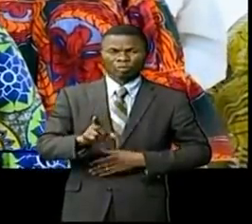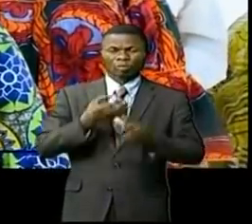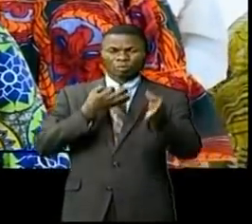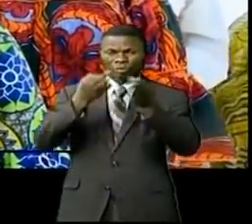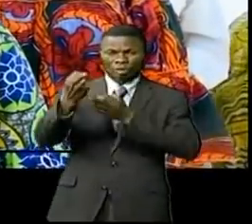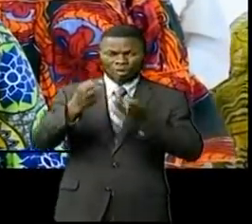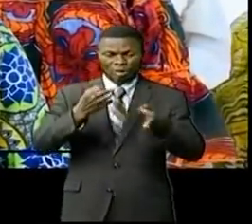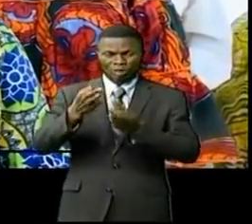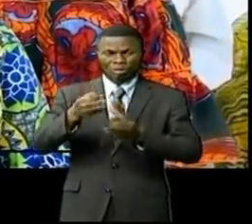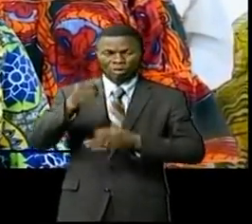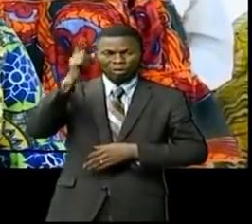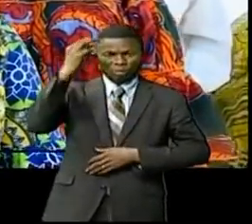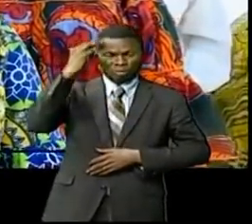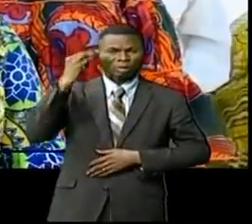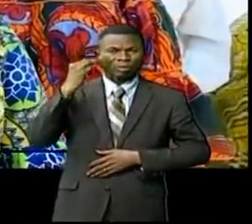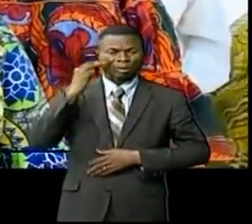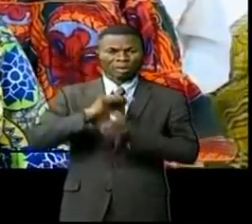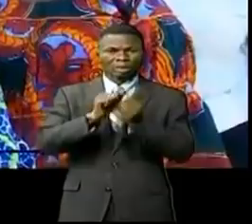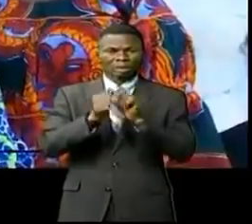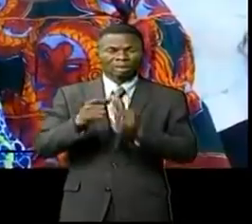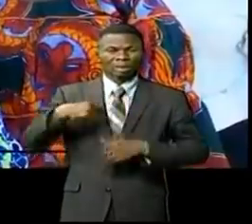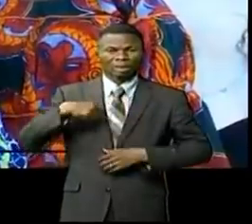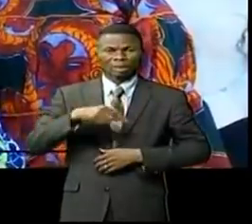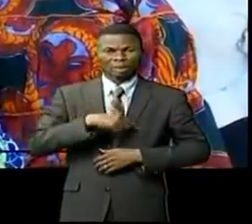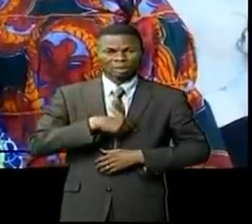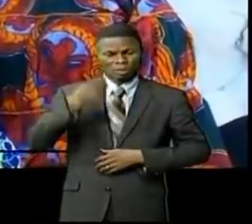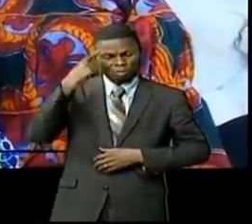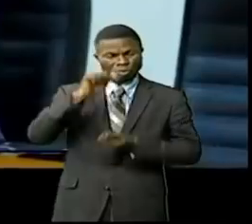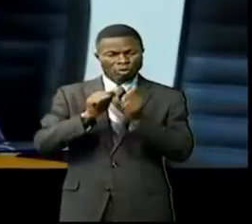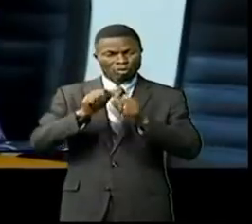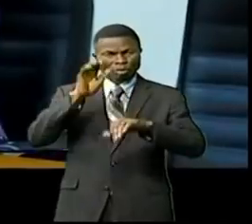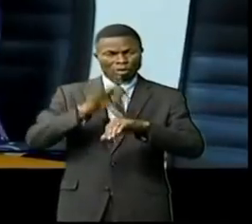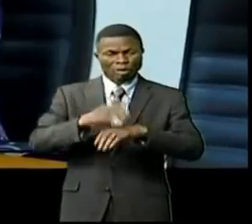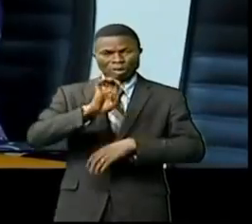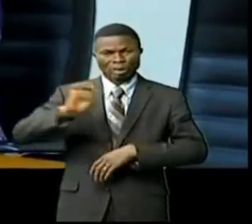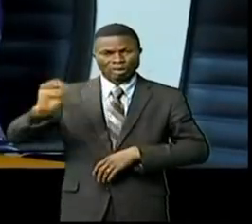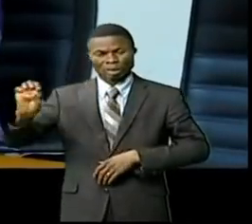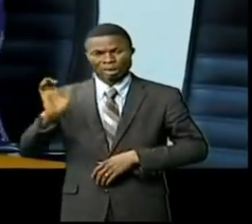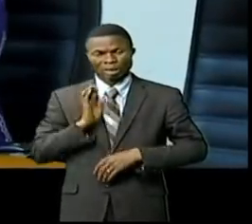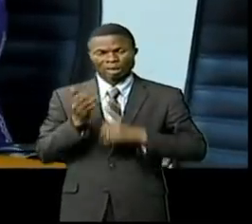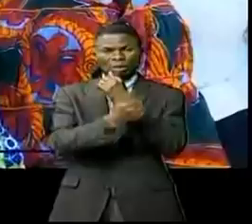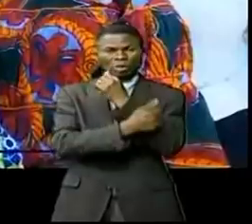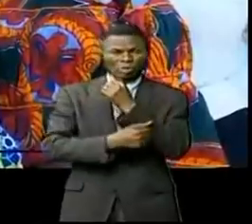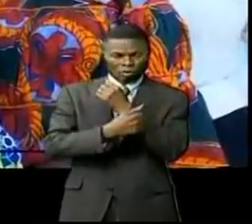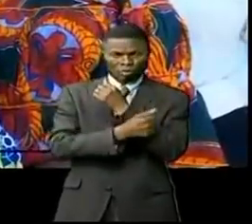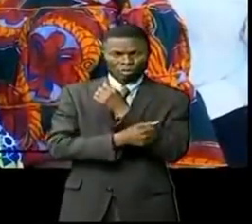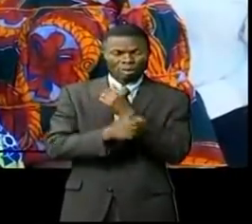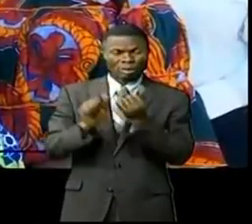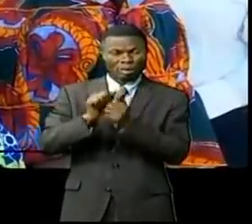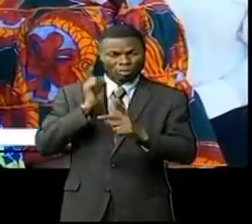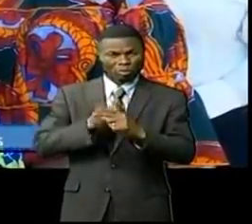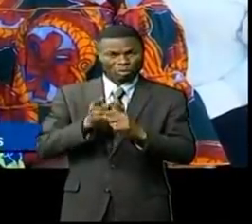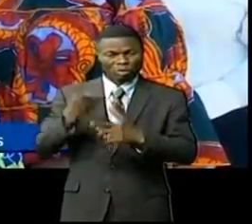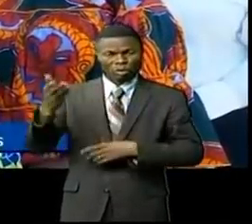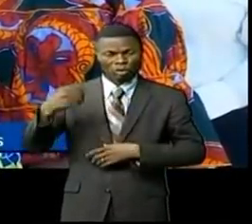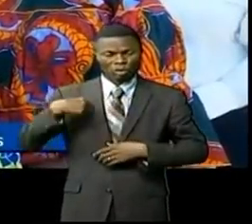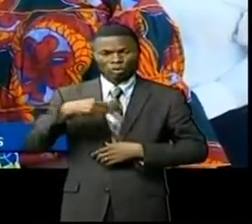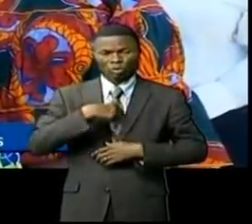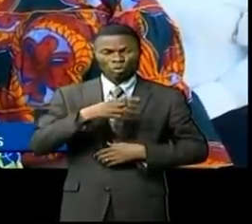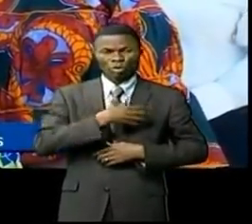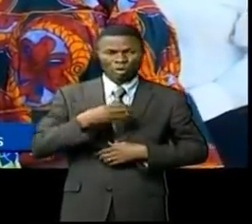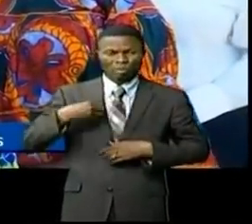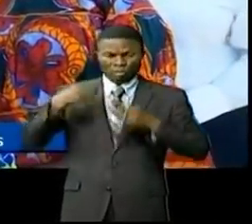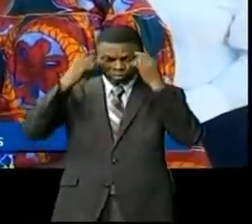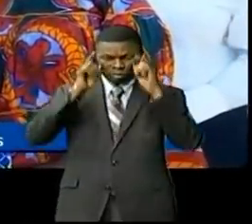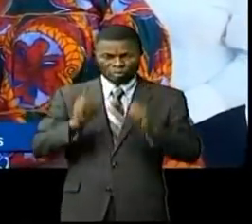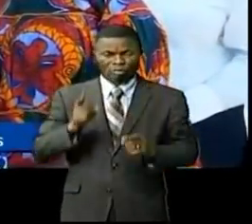recommandations auprès du Premier ministre, c'est par rapport à tout ce qui se vit à l'Est. Le contexte est devenu très difficile. Nous nous sommes dit que nous devons